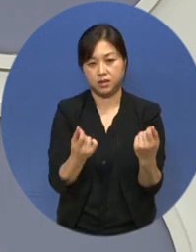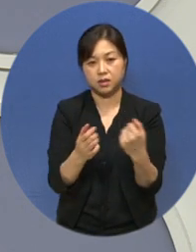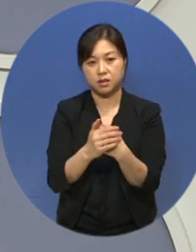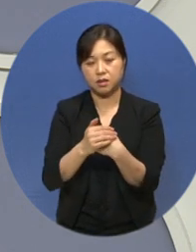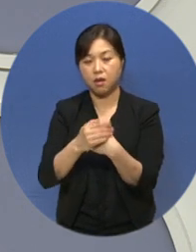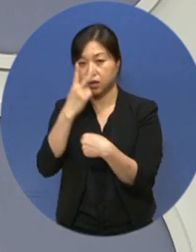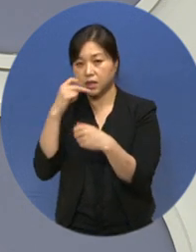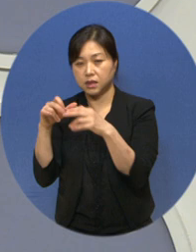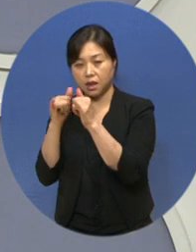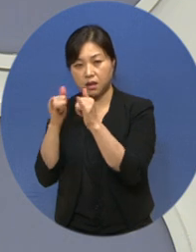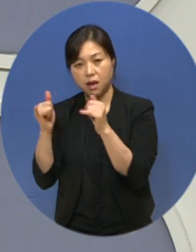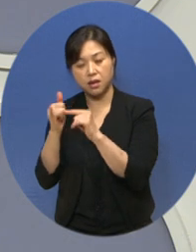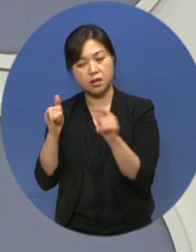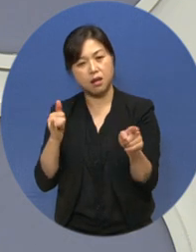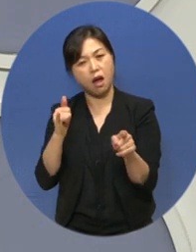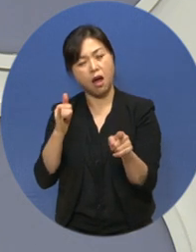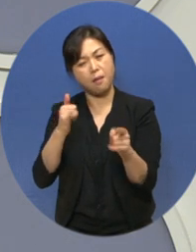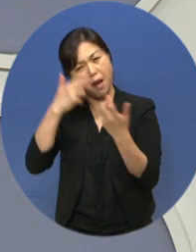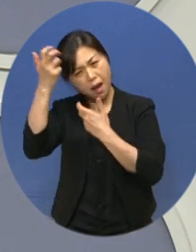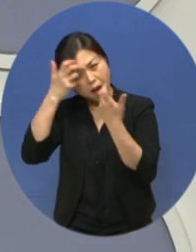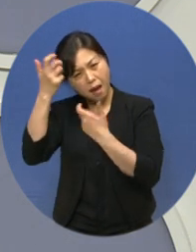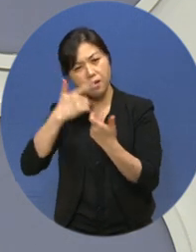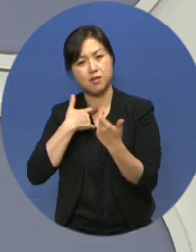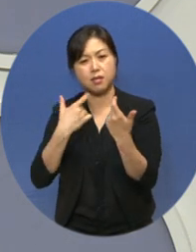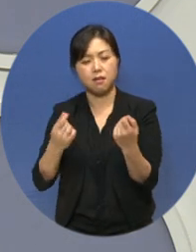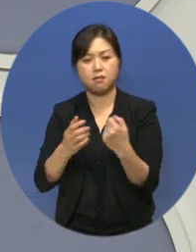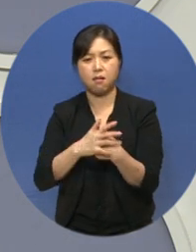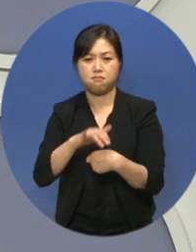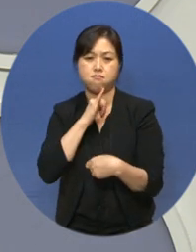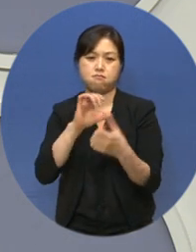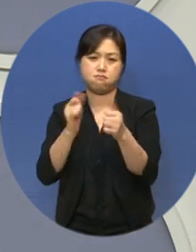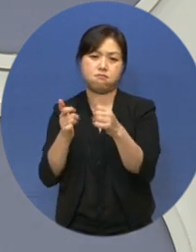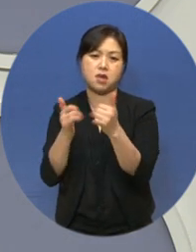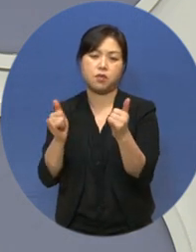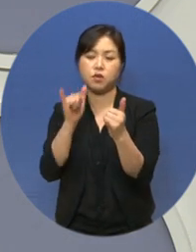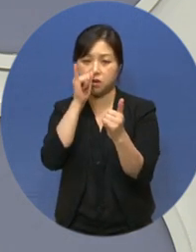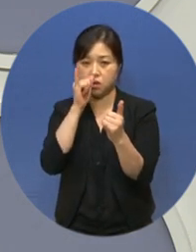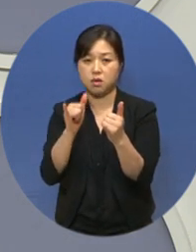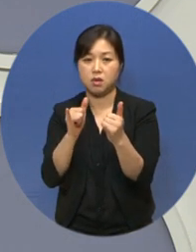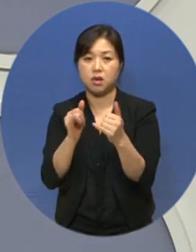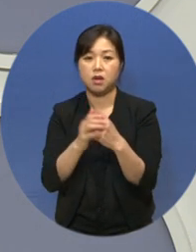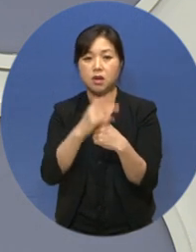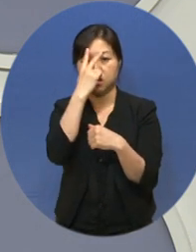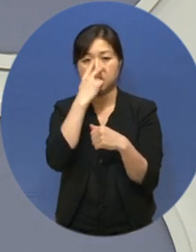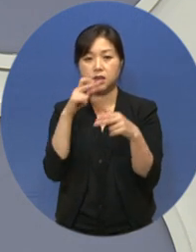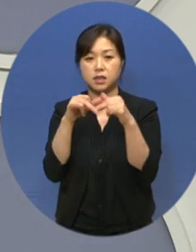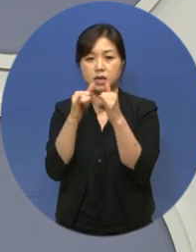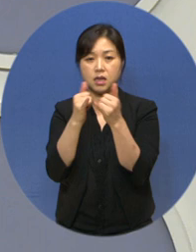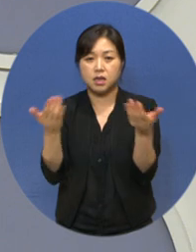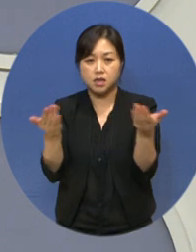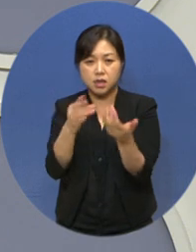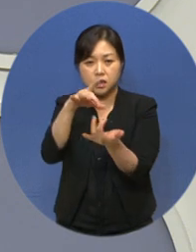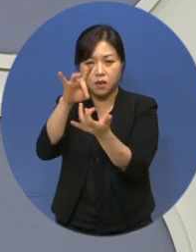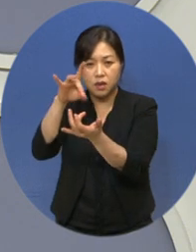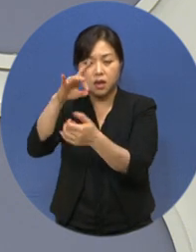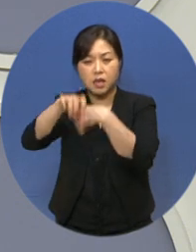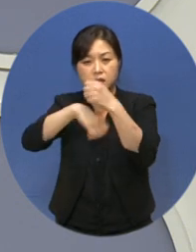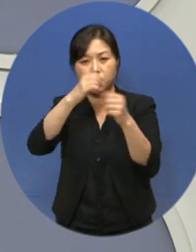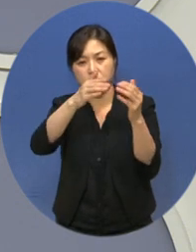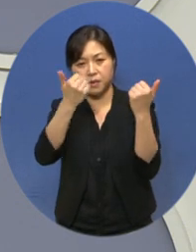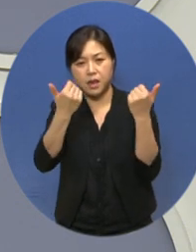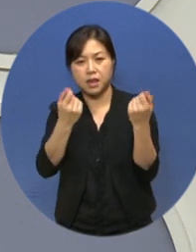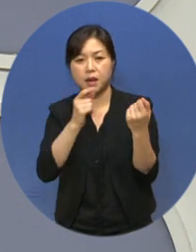난리가 나지 않겠어요 그렇죠 그래서 먹 스스로 목숨을 끊는 것도 생기는데 사실 시각장애인들은 직업 선택의 자유를 침해했다는